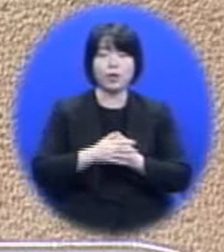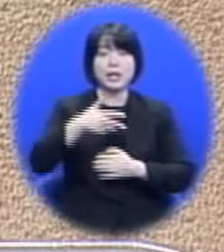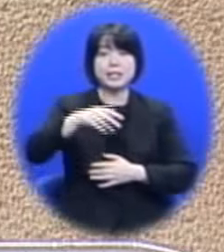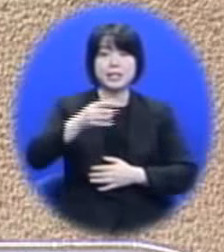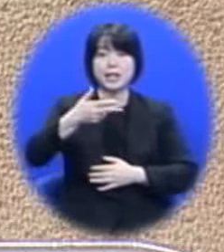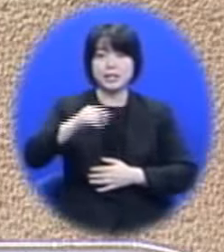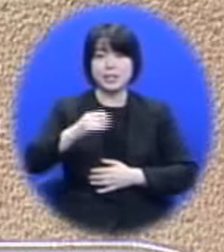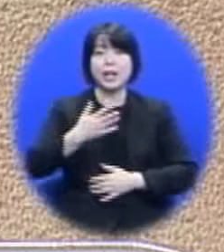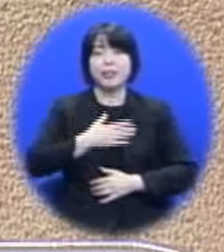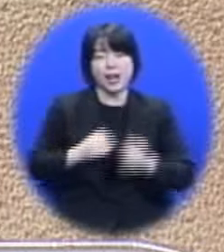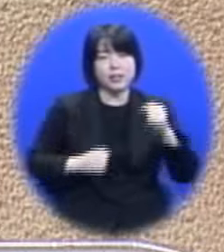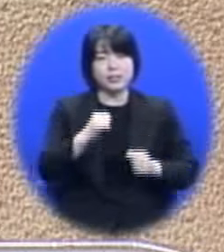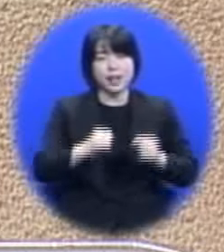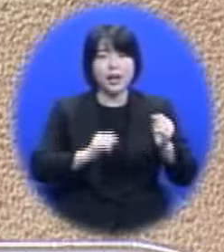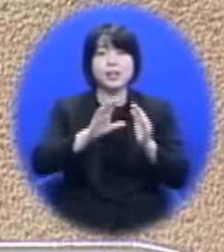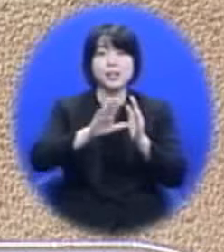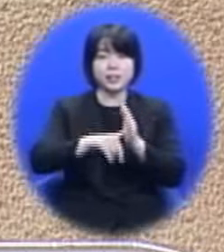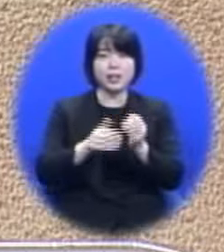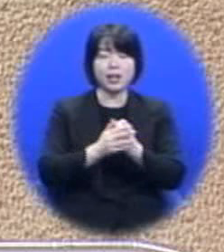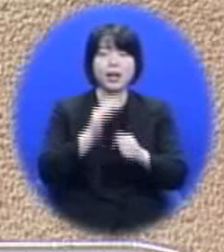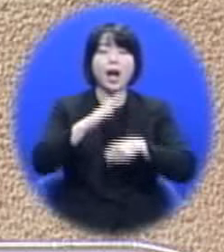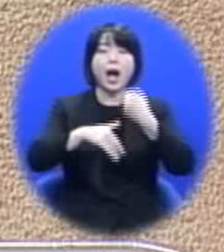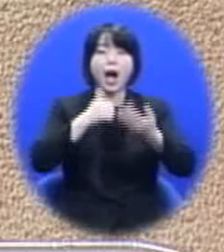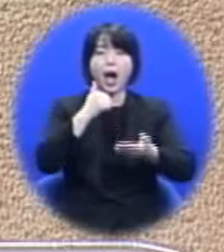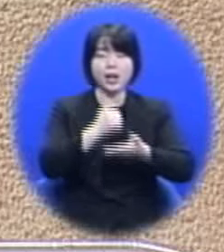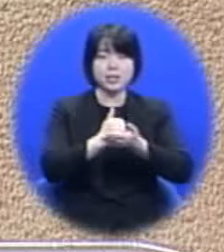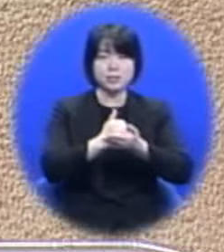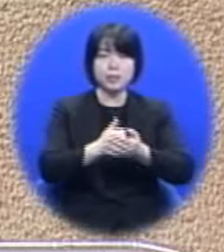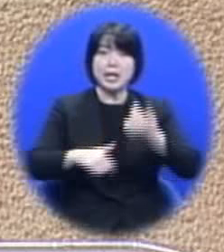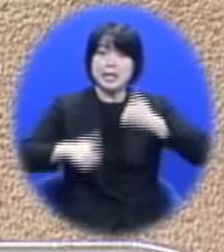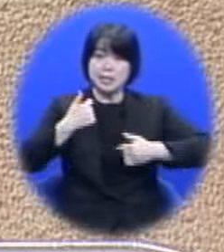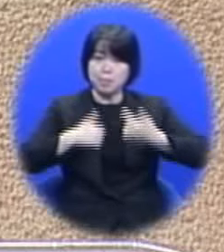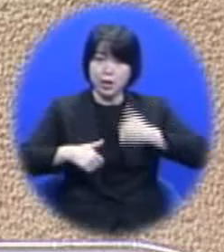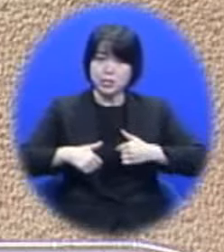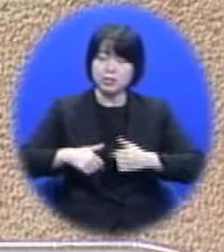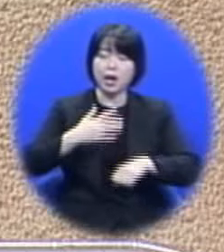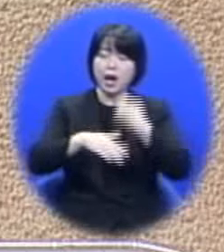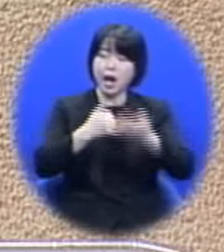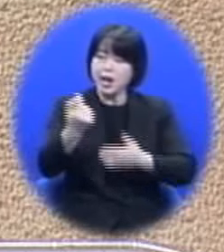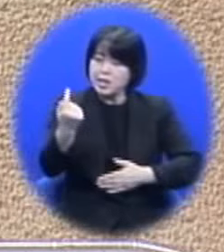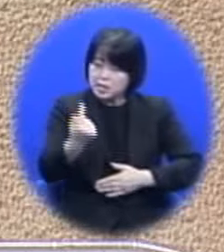달릴 때 하나님의 기뻐하심과 인재를 느끼고 있어.